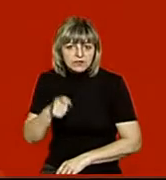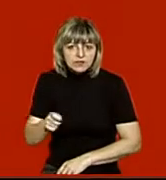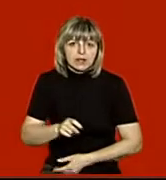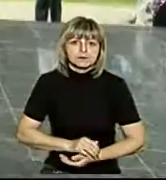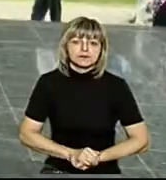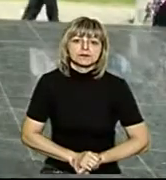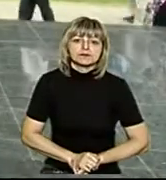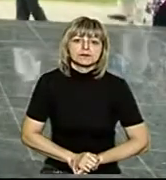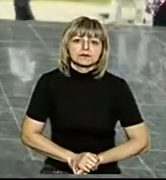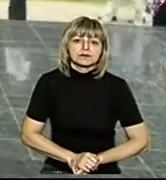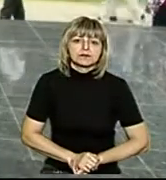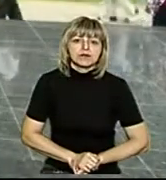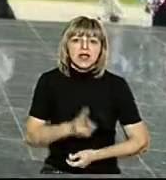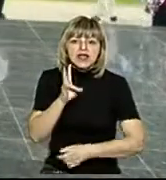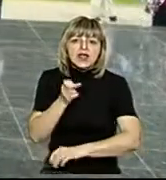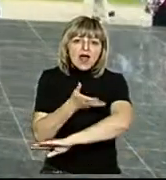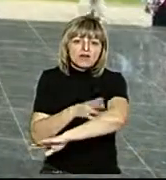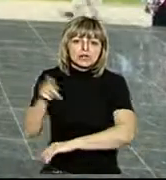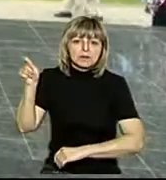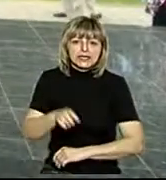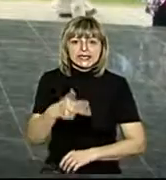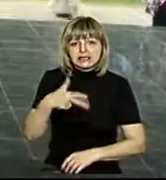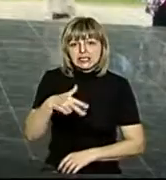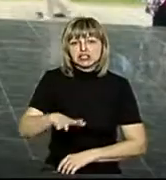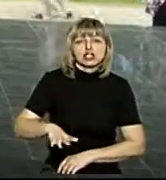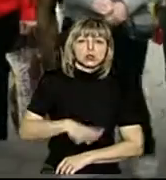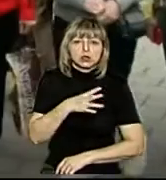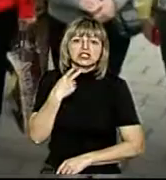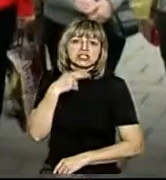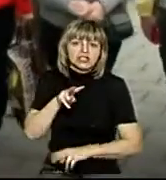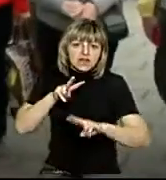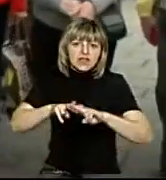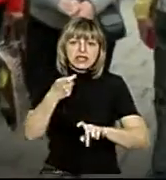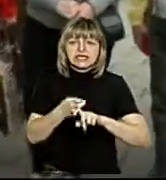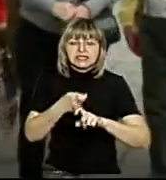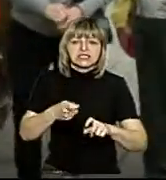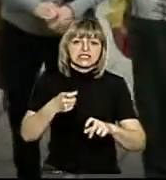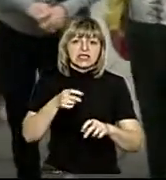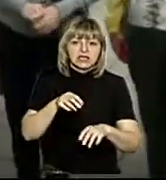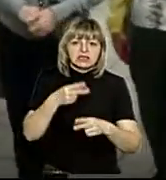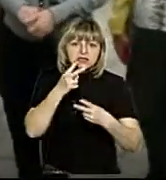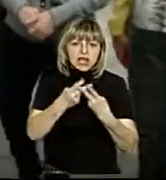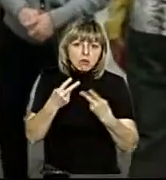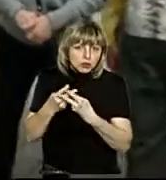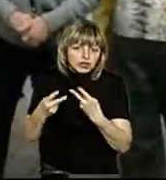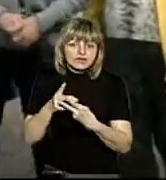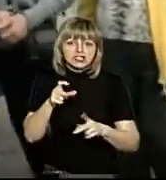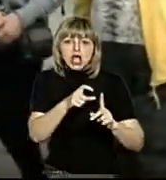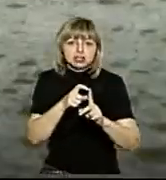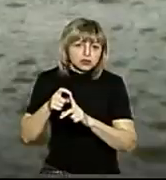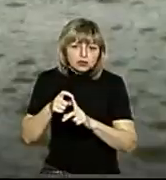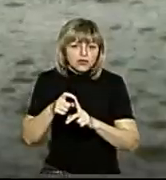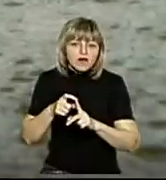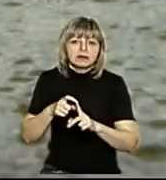Юровчик. На Волинь приїхало 30 колишніх в'язнів нацистських концтаборів. За словами голови Української